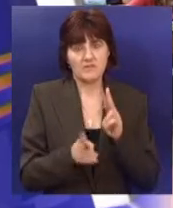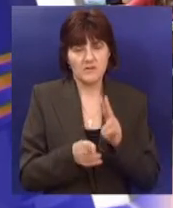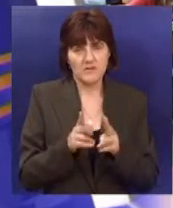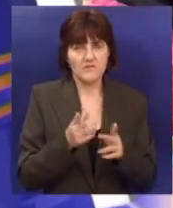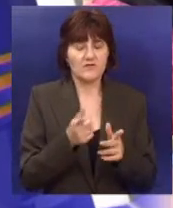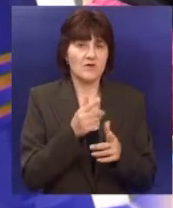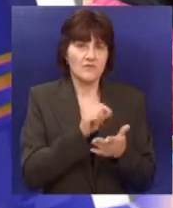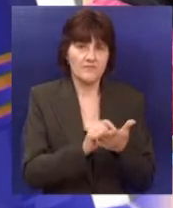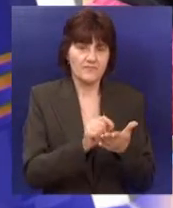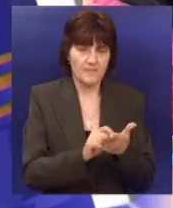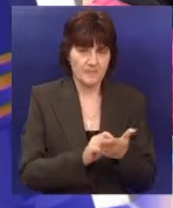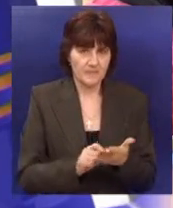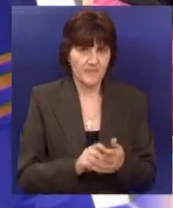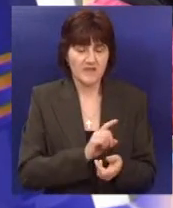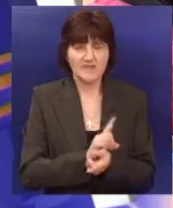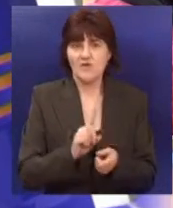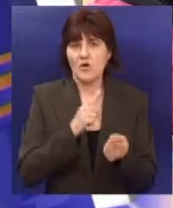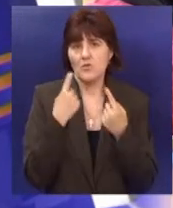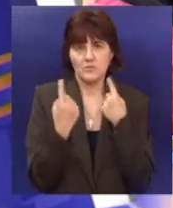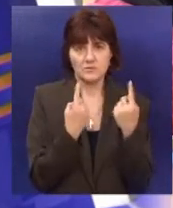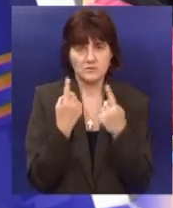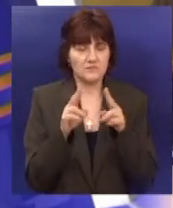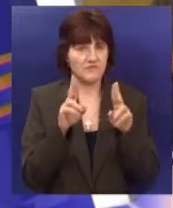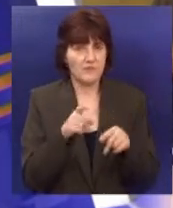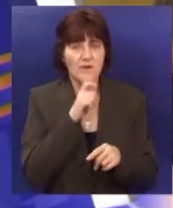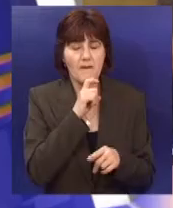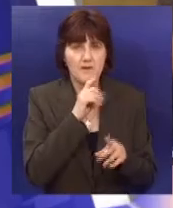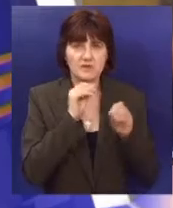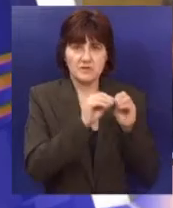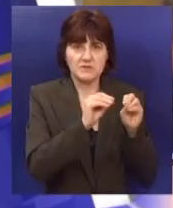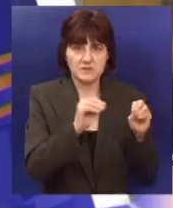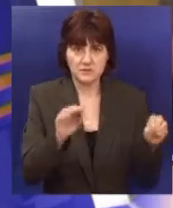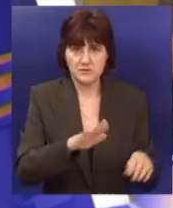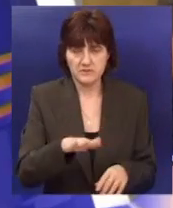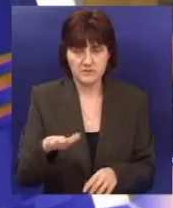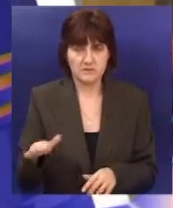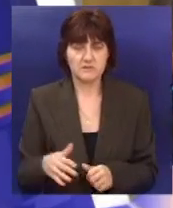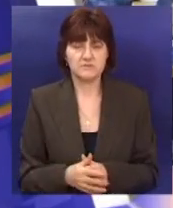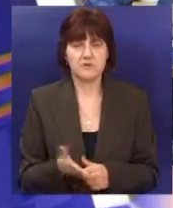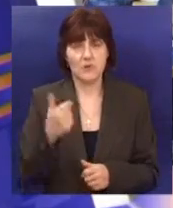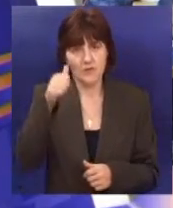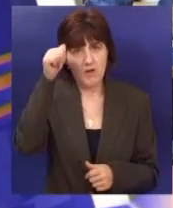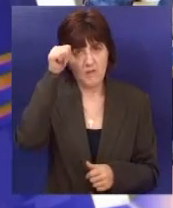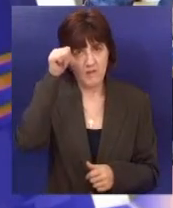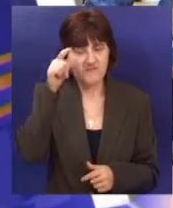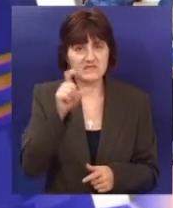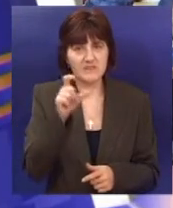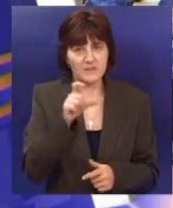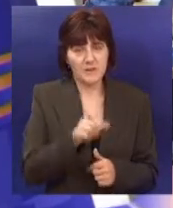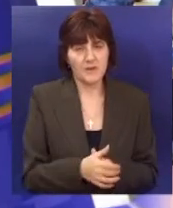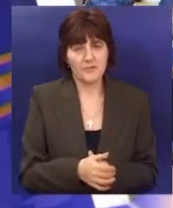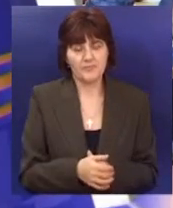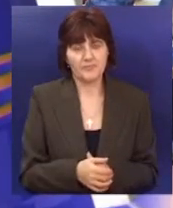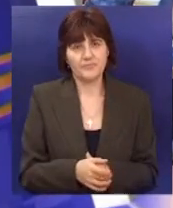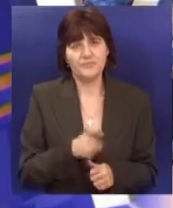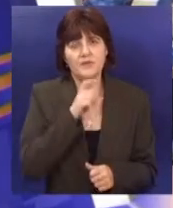je napisao Pedagoški zavod Vojvodine, tako da su ispunjeni svi preduslovi za izučavanje mađarskog jezika kao izbornog predmeta od 1.